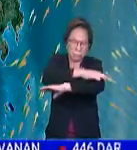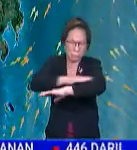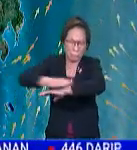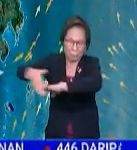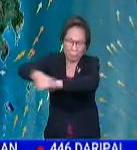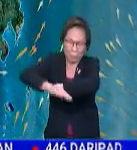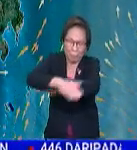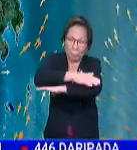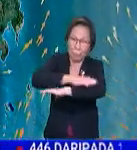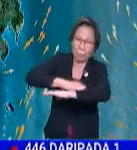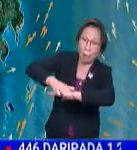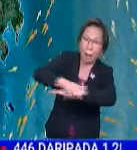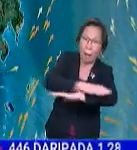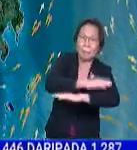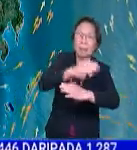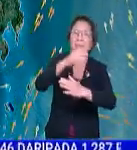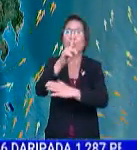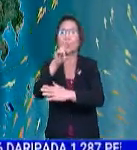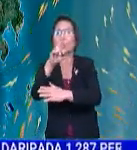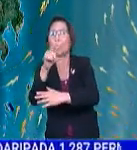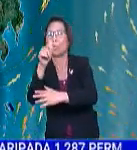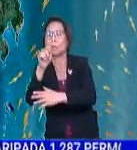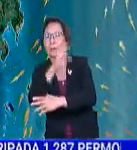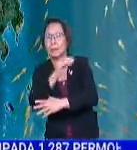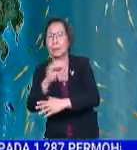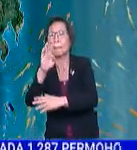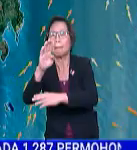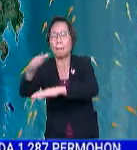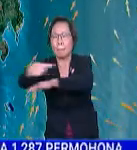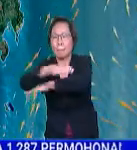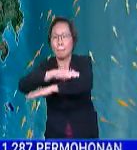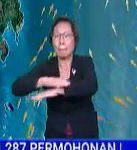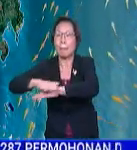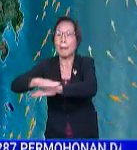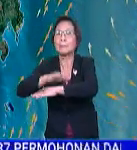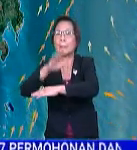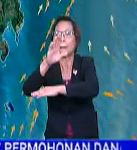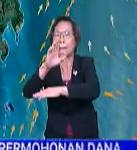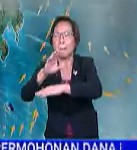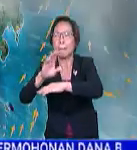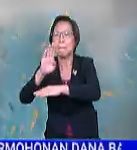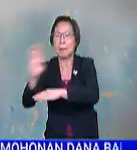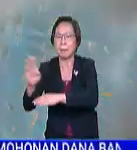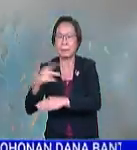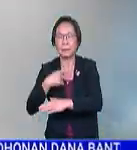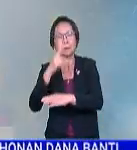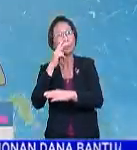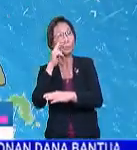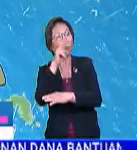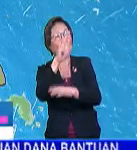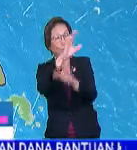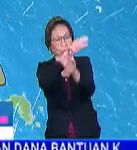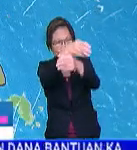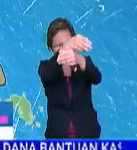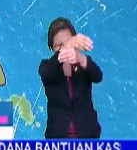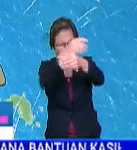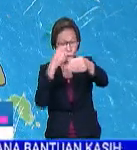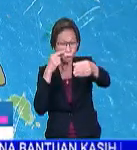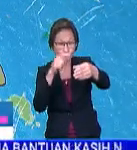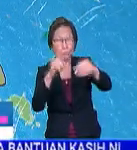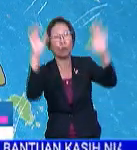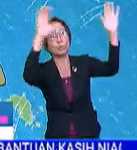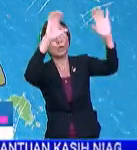dan di negeri di bahagian Kudat dan juga pantai barat. Maafkan saya. Dan kita akan beralih ke paparan gemerada bagi melihat keadaan cuaca